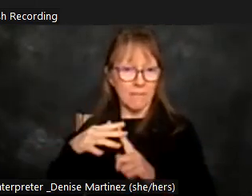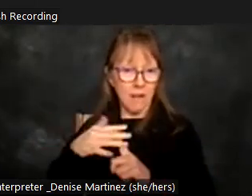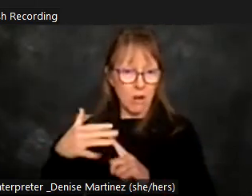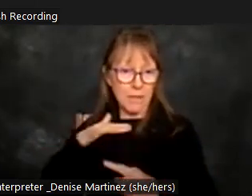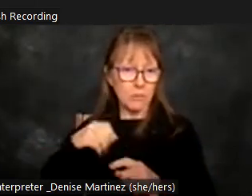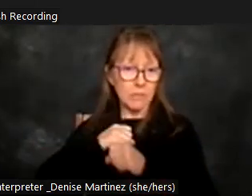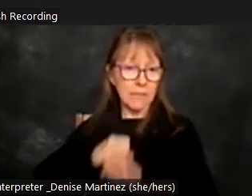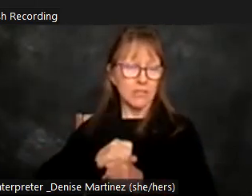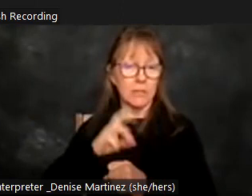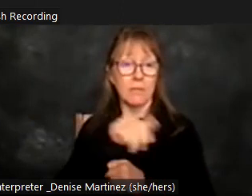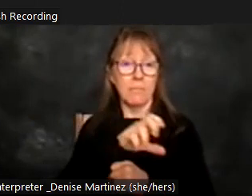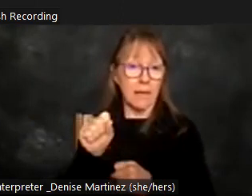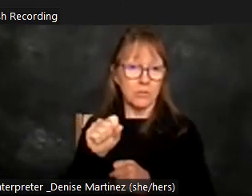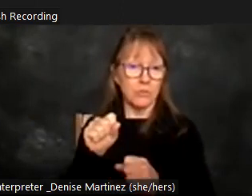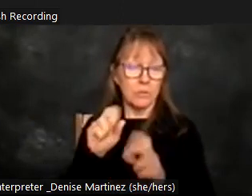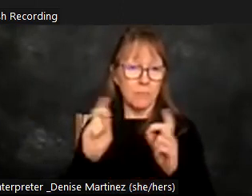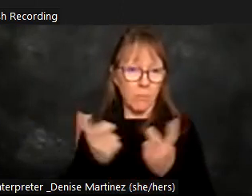Enviwònmantal États-Unis,